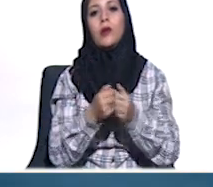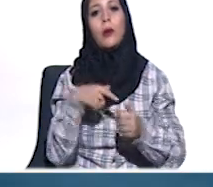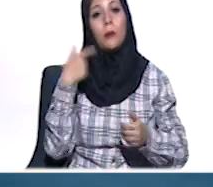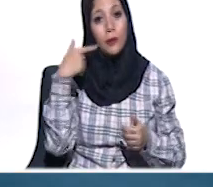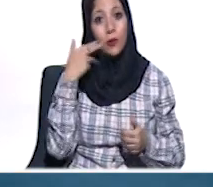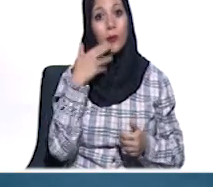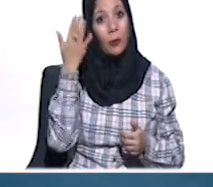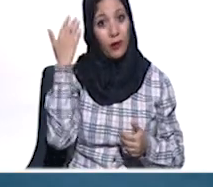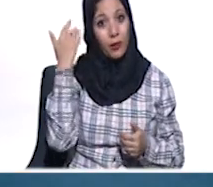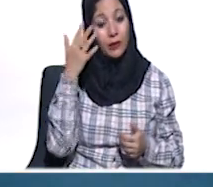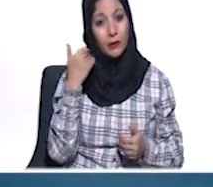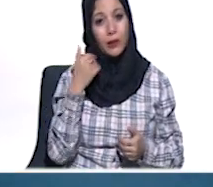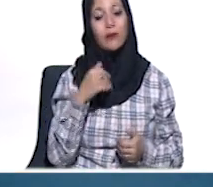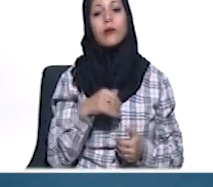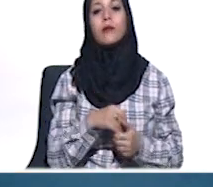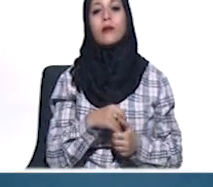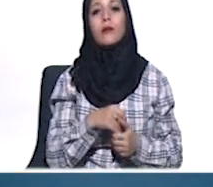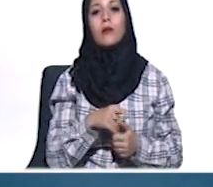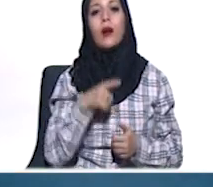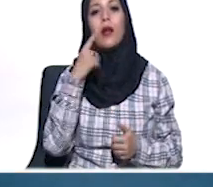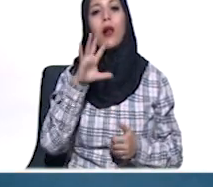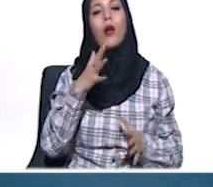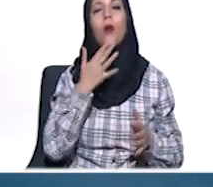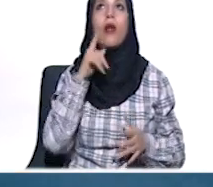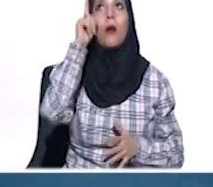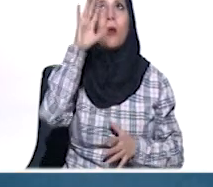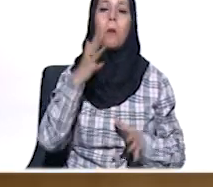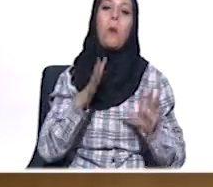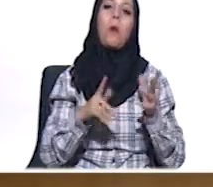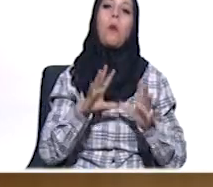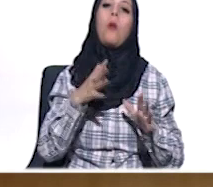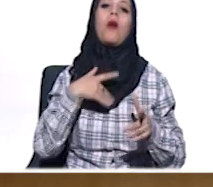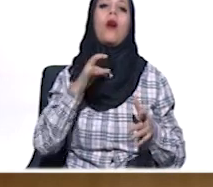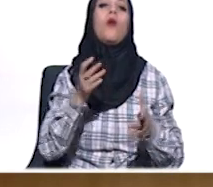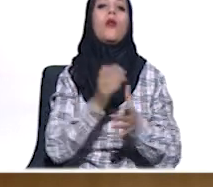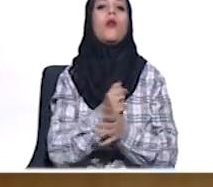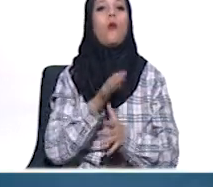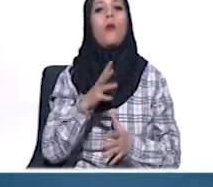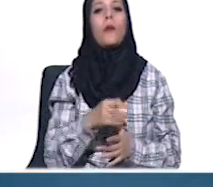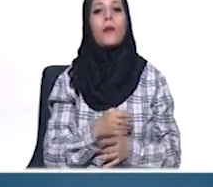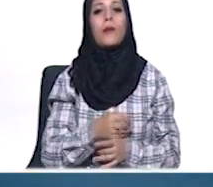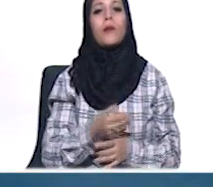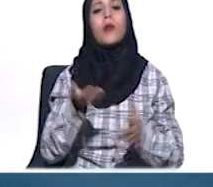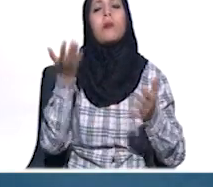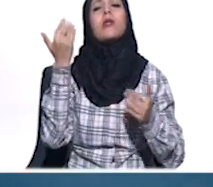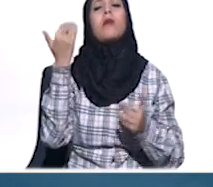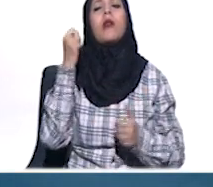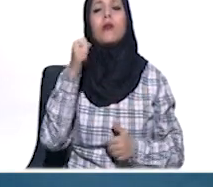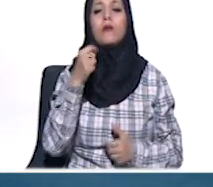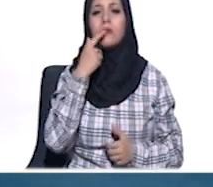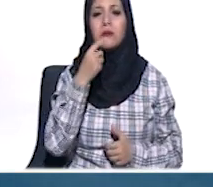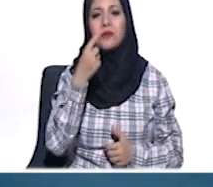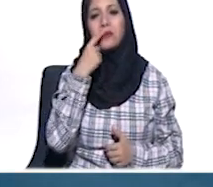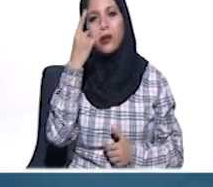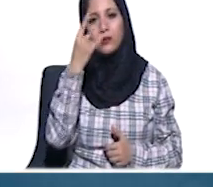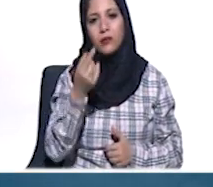من زمان. من كم سنة؟ بس قال لي الله اعلم التوقيت امتى. من كم سنة يا فاطمة؟ من يوم ما خدته. من يوم ما